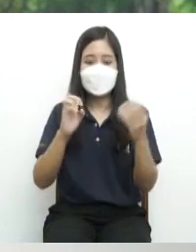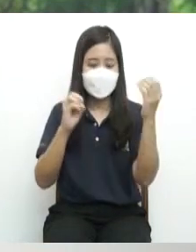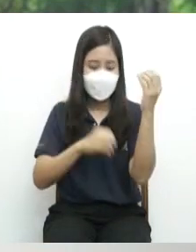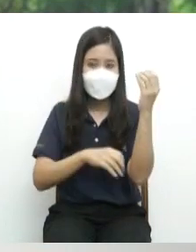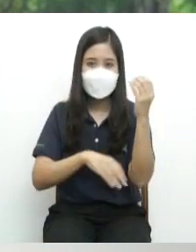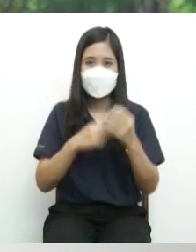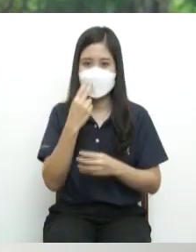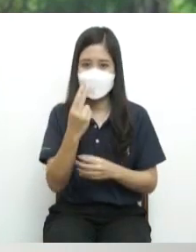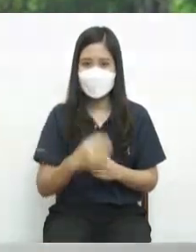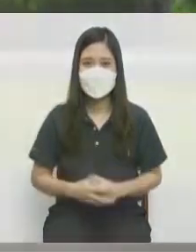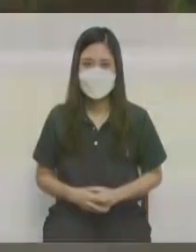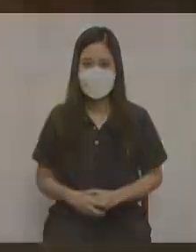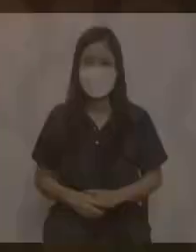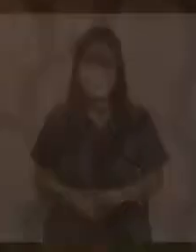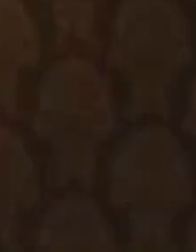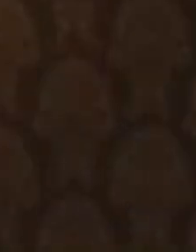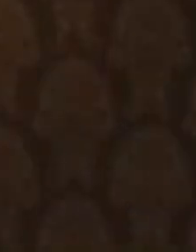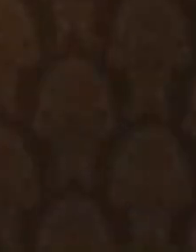เชิญรับชมค่ะ